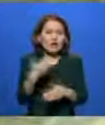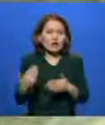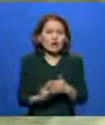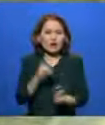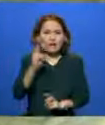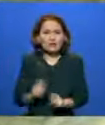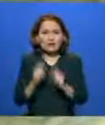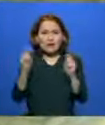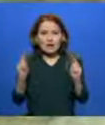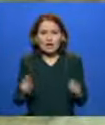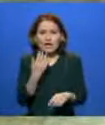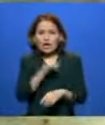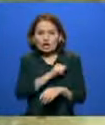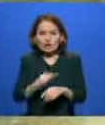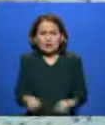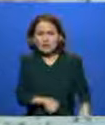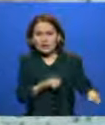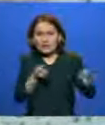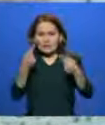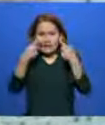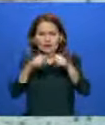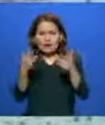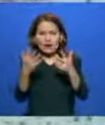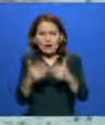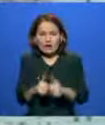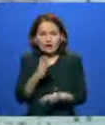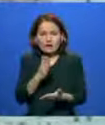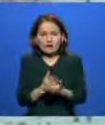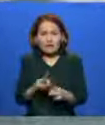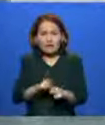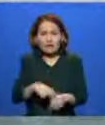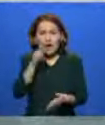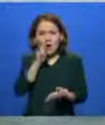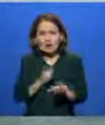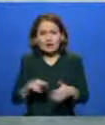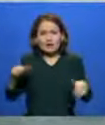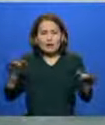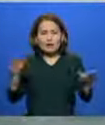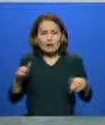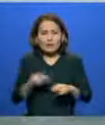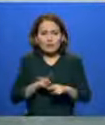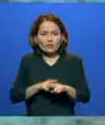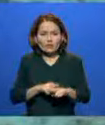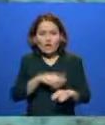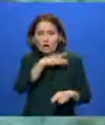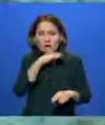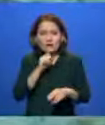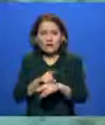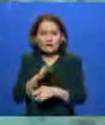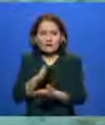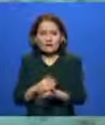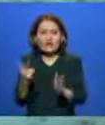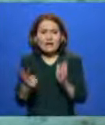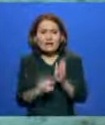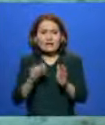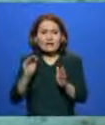Голландиядан бройлер семіртетін қондырғылар алды. Инкубациядан бастап дайын өнімге жеткізетін технология тиімділігін дәлелдеді. Тәулігіне 8 мың